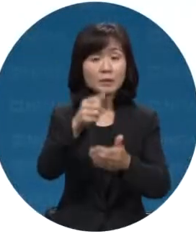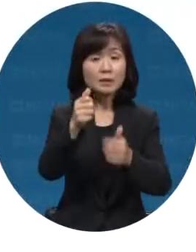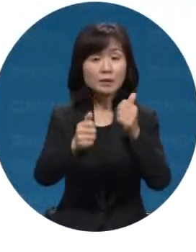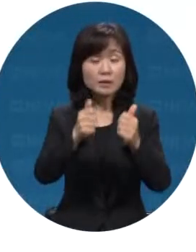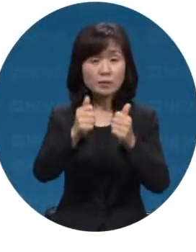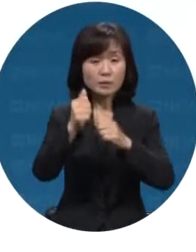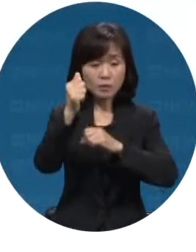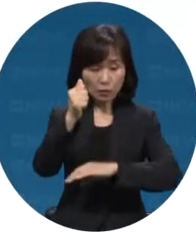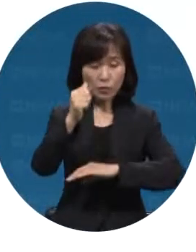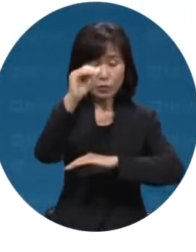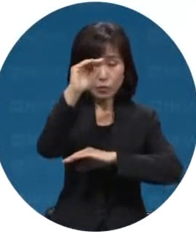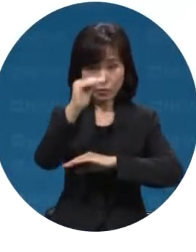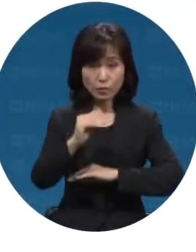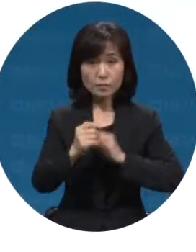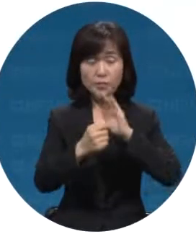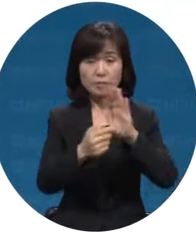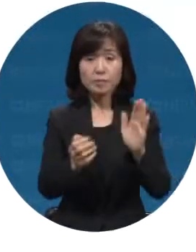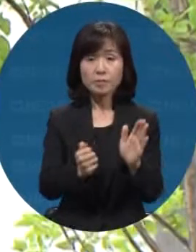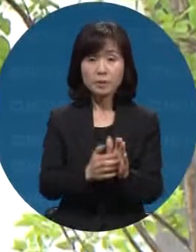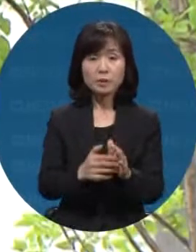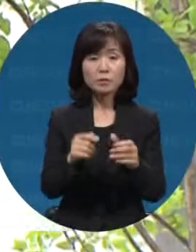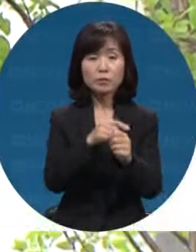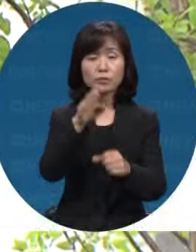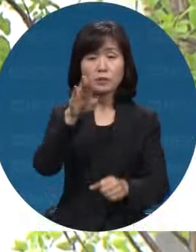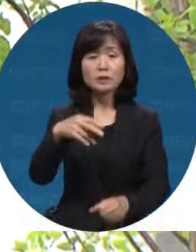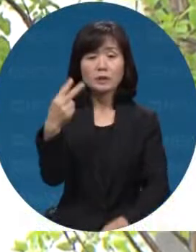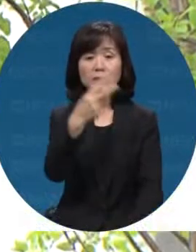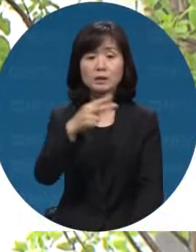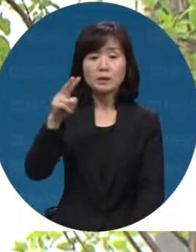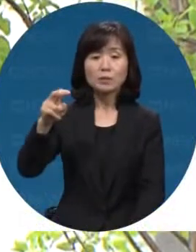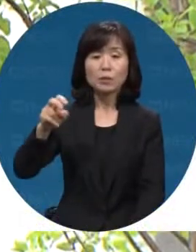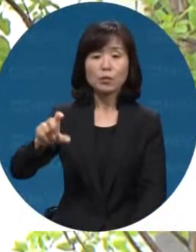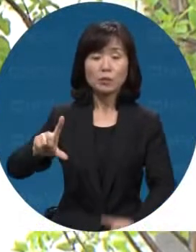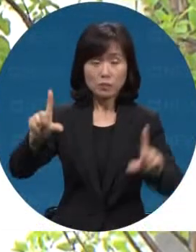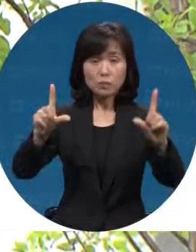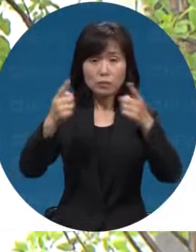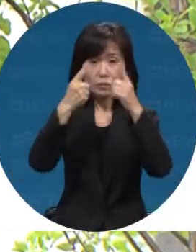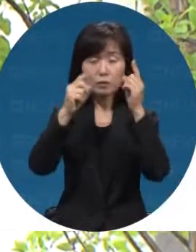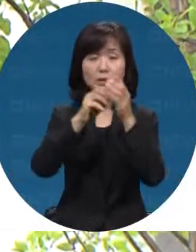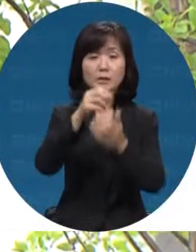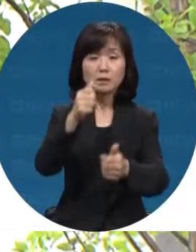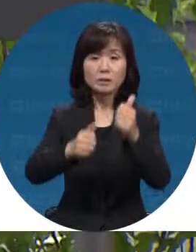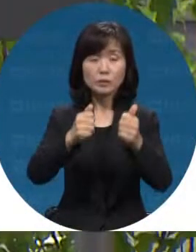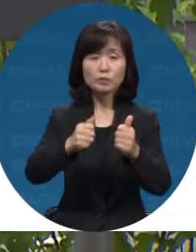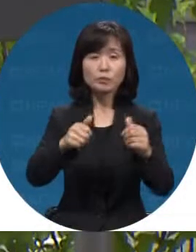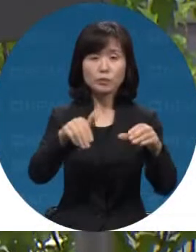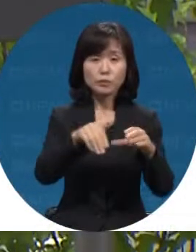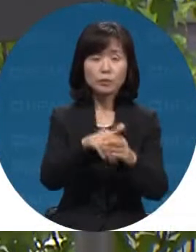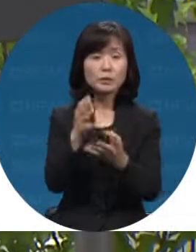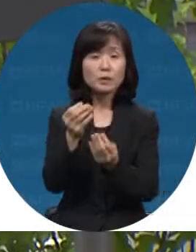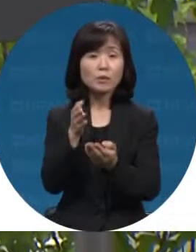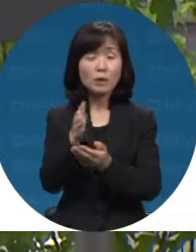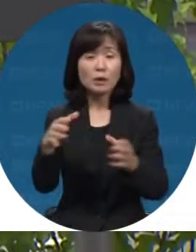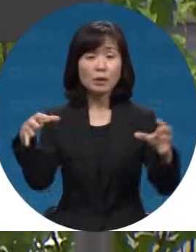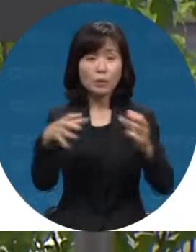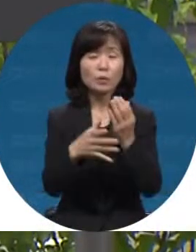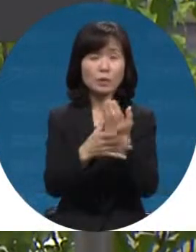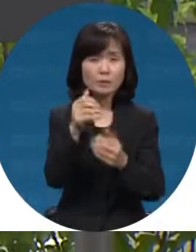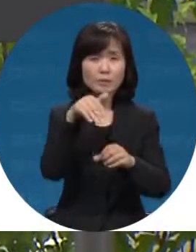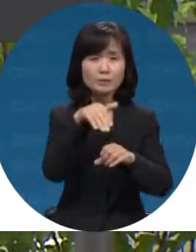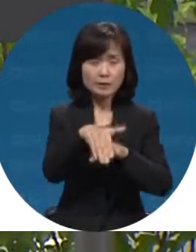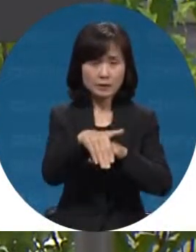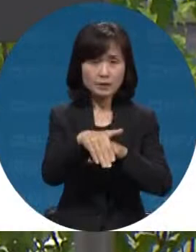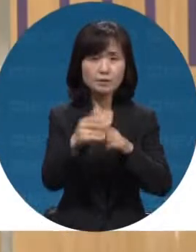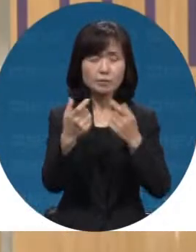이 발표되었습니다 교육부가 2025 학년도 수능 은 문 이과 통합 체제를 유지한다 고 밝힌 상황에서